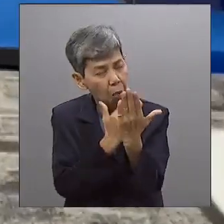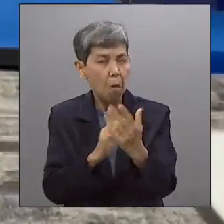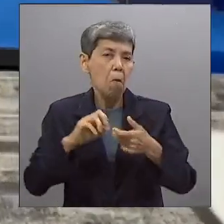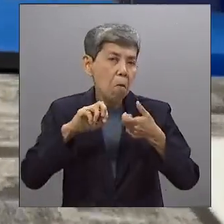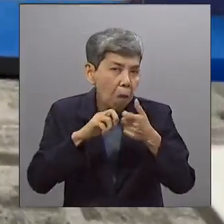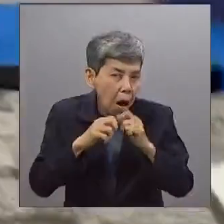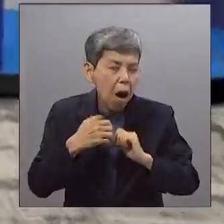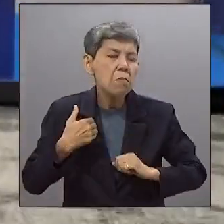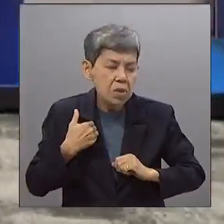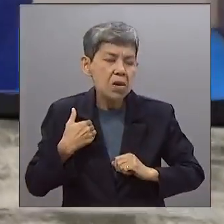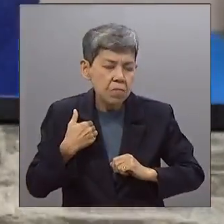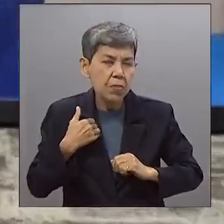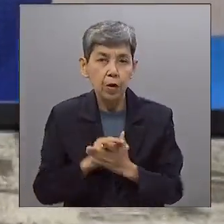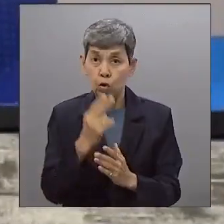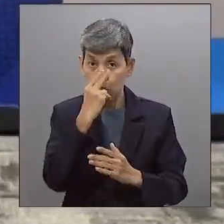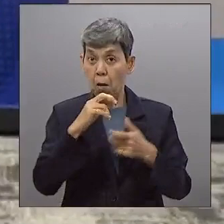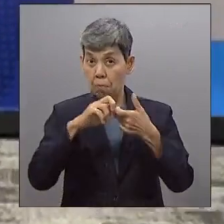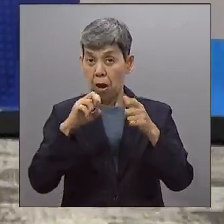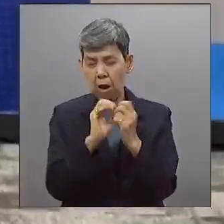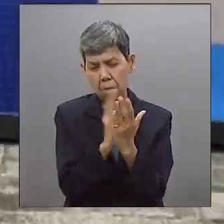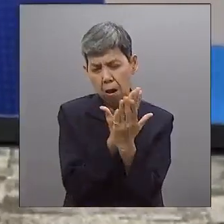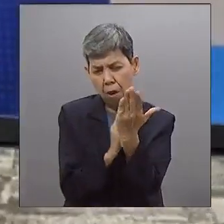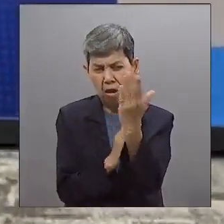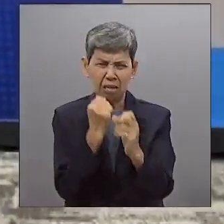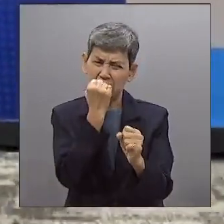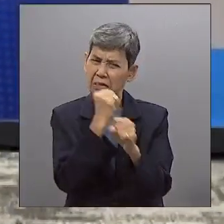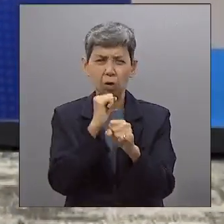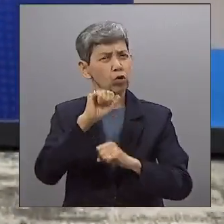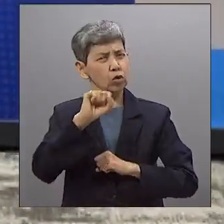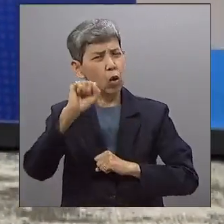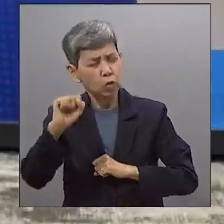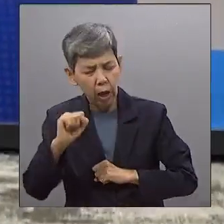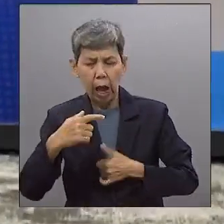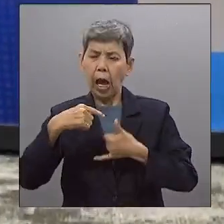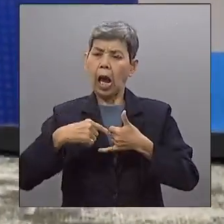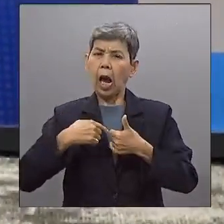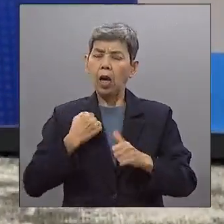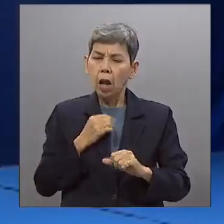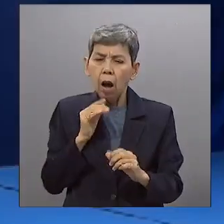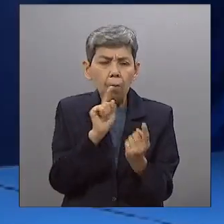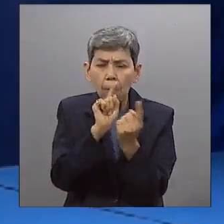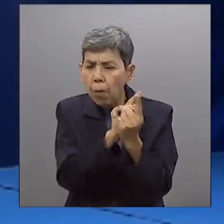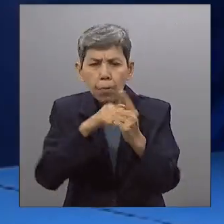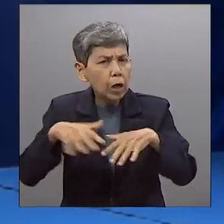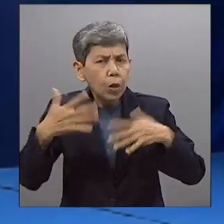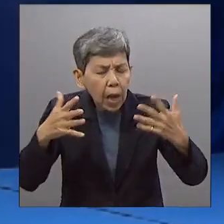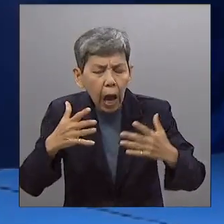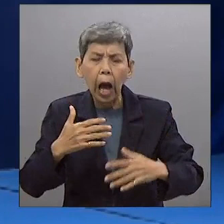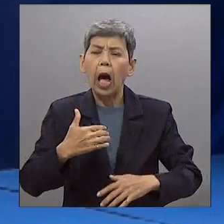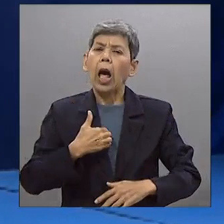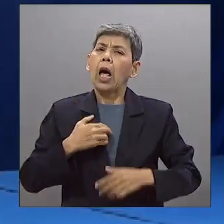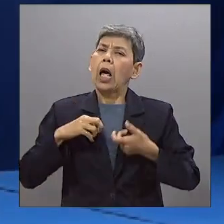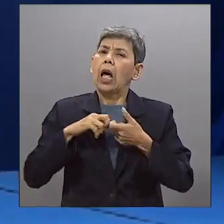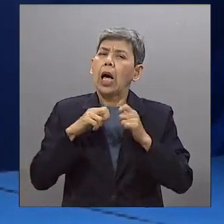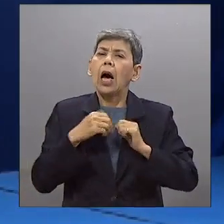อยู่ในบางเขนโดยเฉพาะปัญหาการแบ่งเขตที่อาจจะทำให้ส.สบางคนที่ไม่เคยลงพื้นที่ในเขตนั้นมาก่อนได้รับผลกระทบ